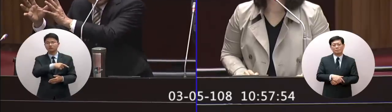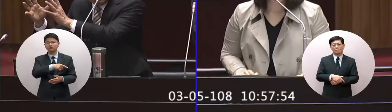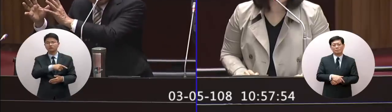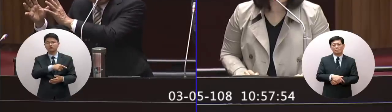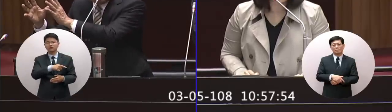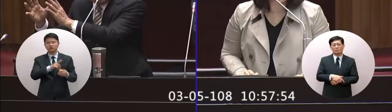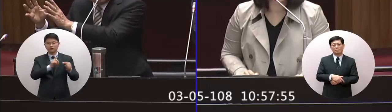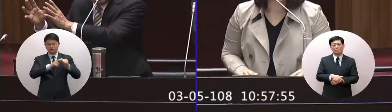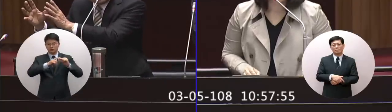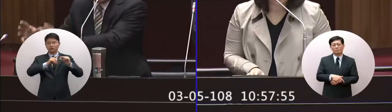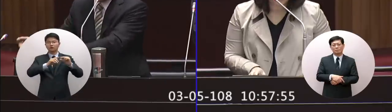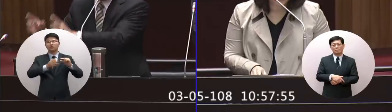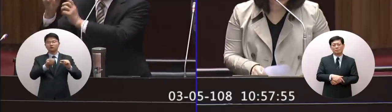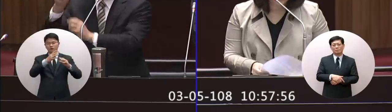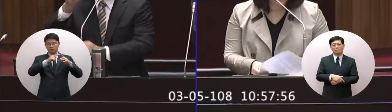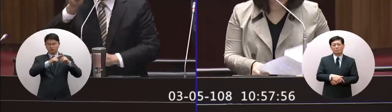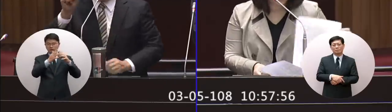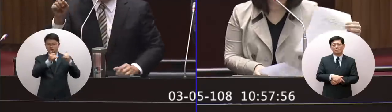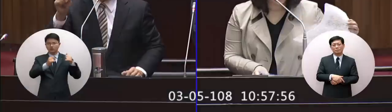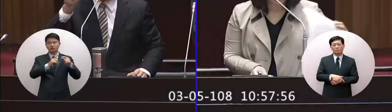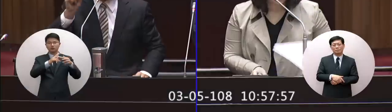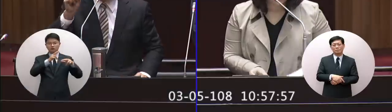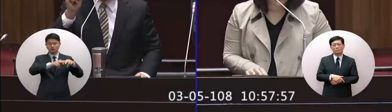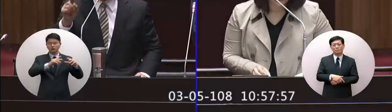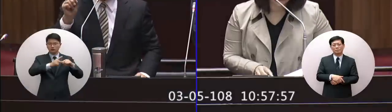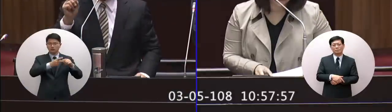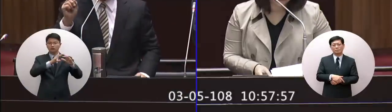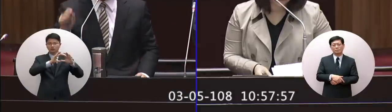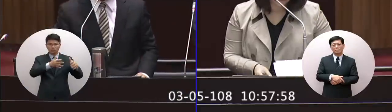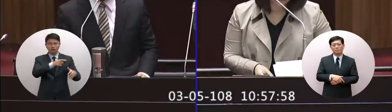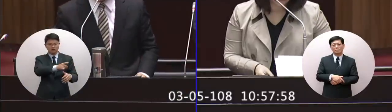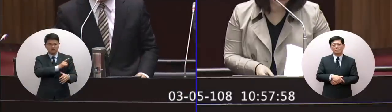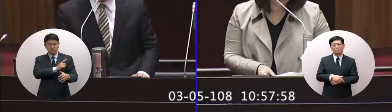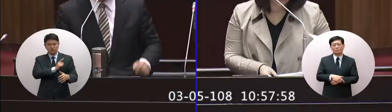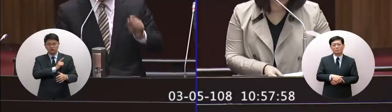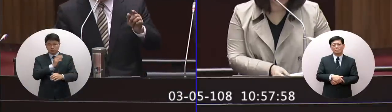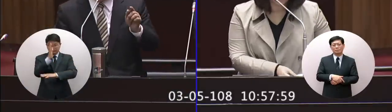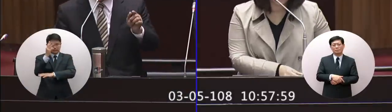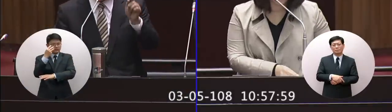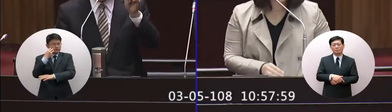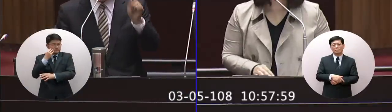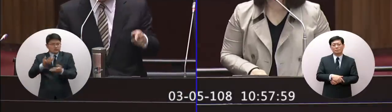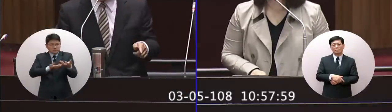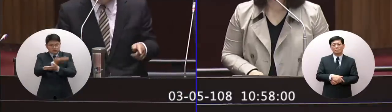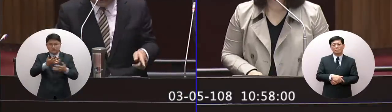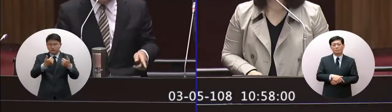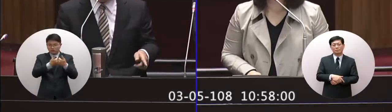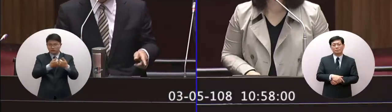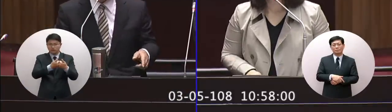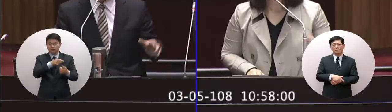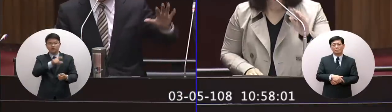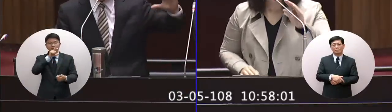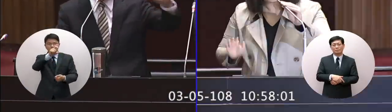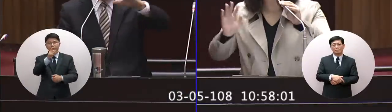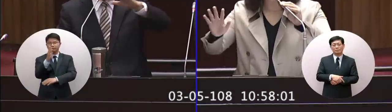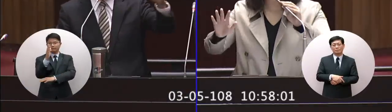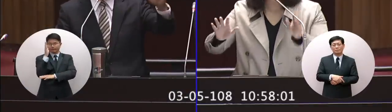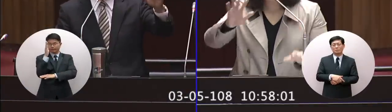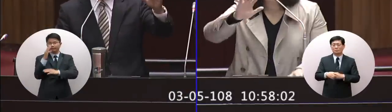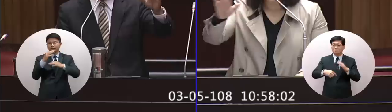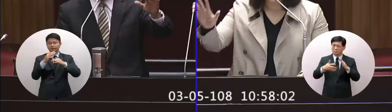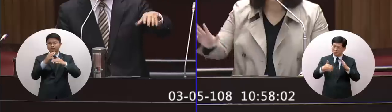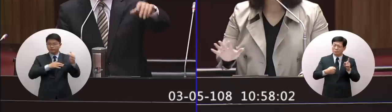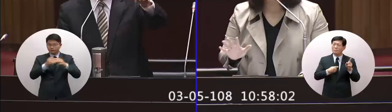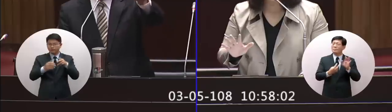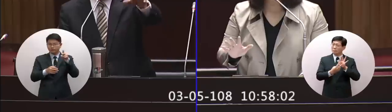中华人民共和国里面的一个所谓的政治协商会议，简称政协。所以这有一